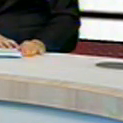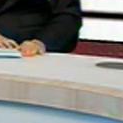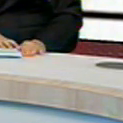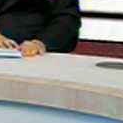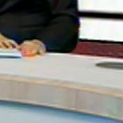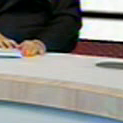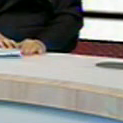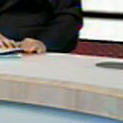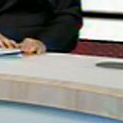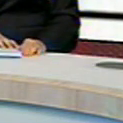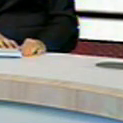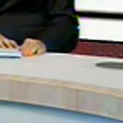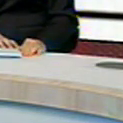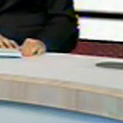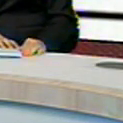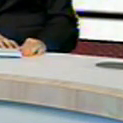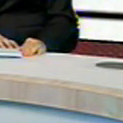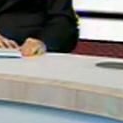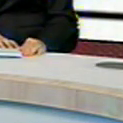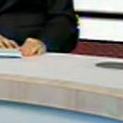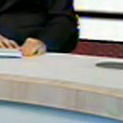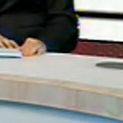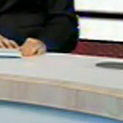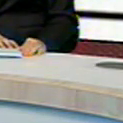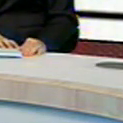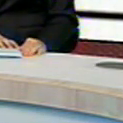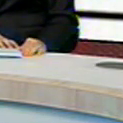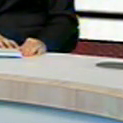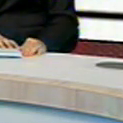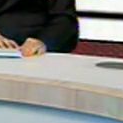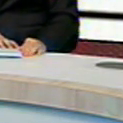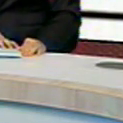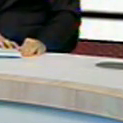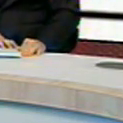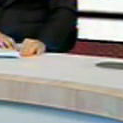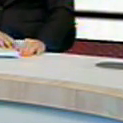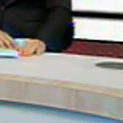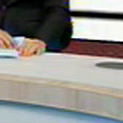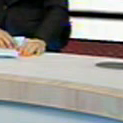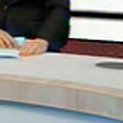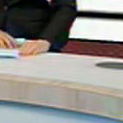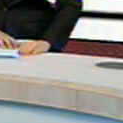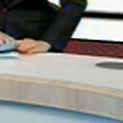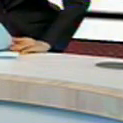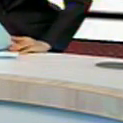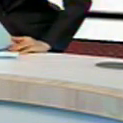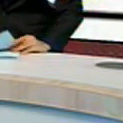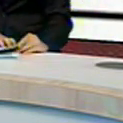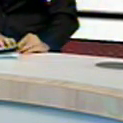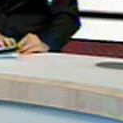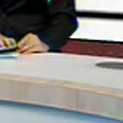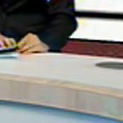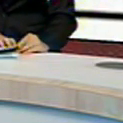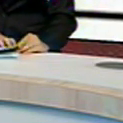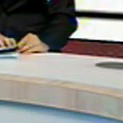Gaza terus mendapat perhatian dunia bersamalah kita terus berdoa untuk kedaulatan bumi Palestin dan semoga bulan Ramadan yang mulia ini terus